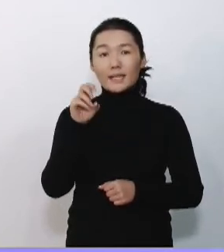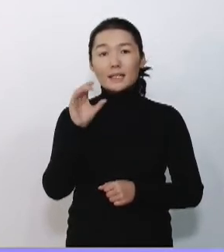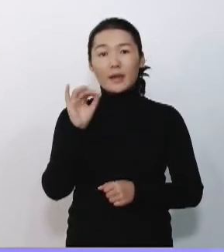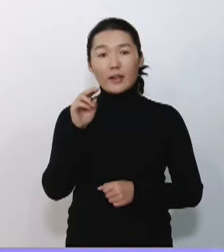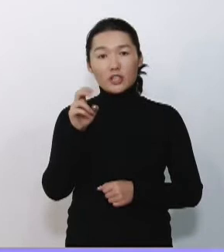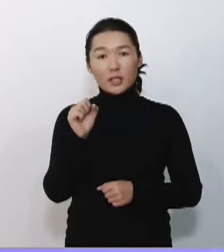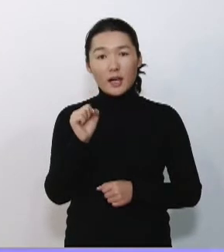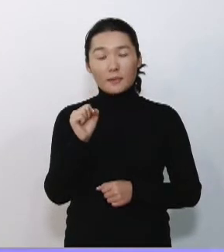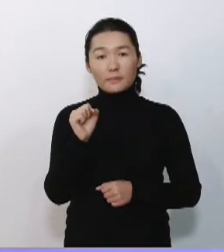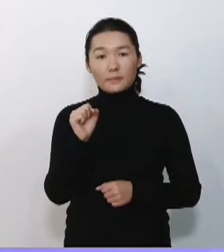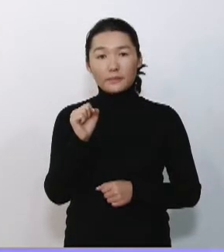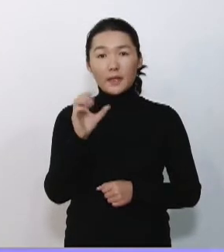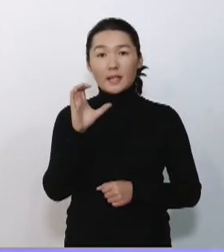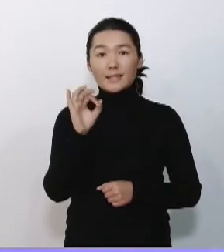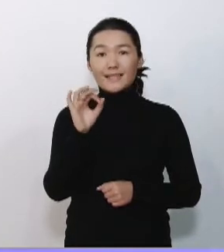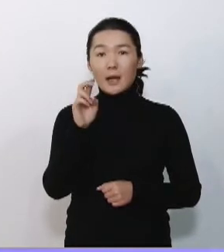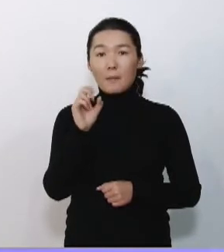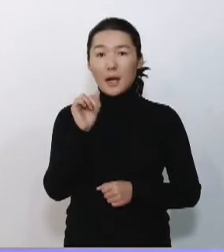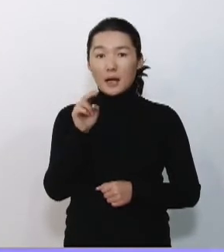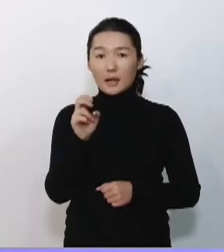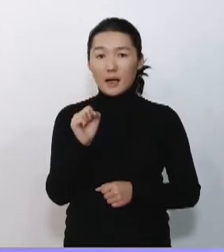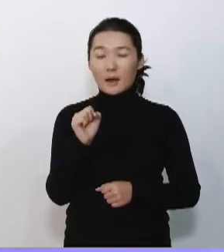девочка, собака,